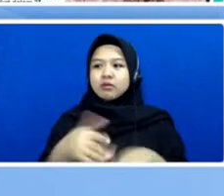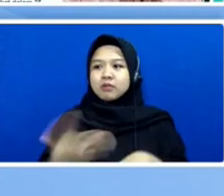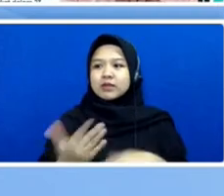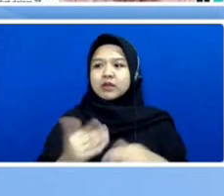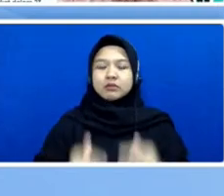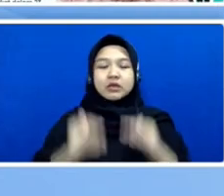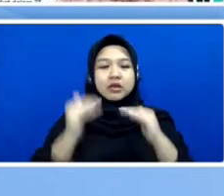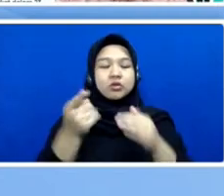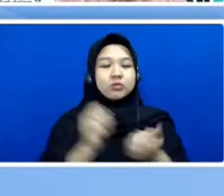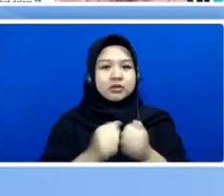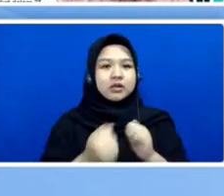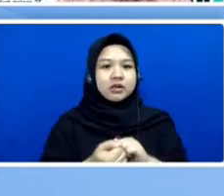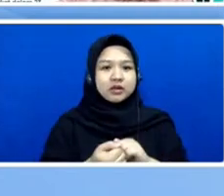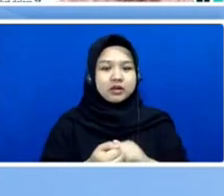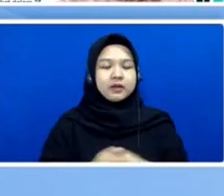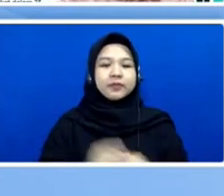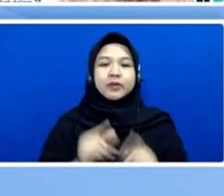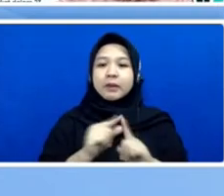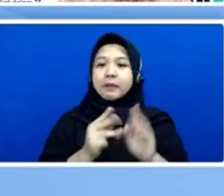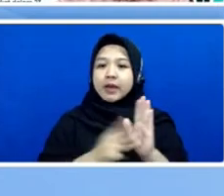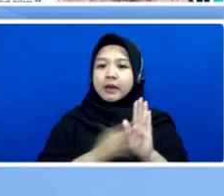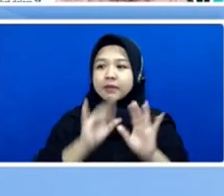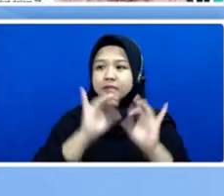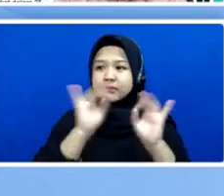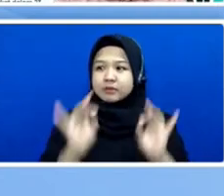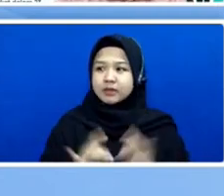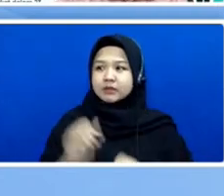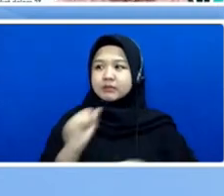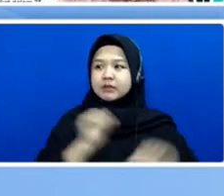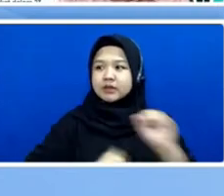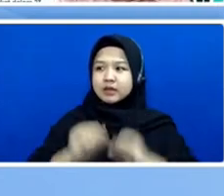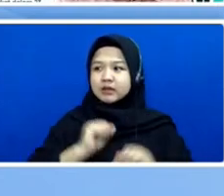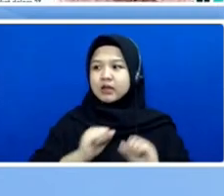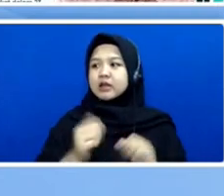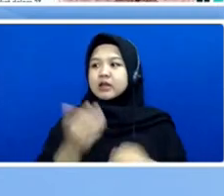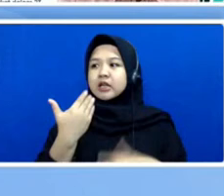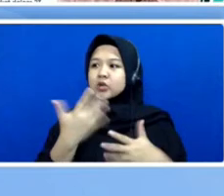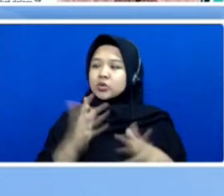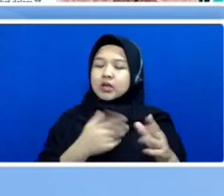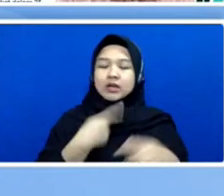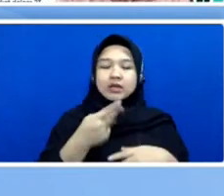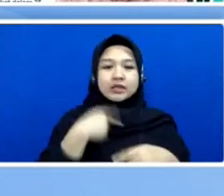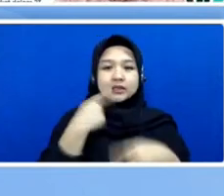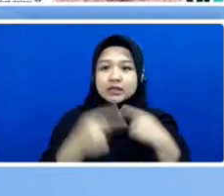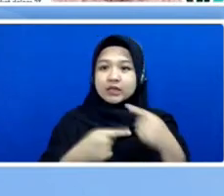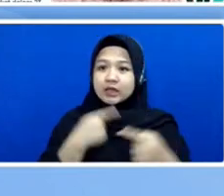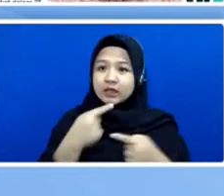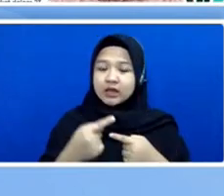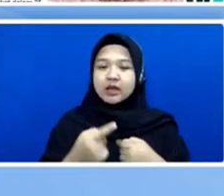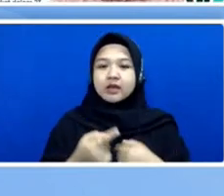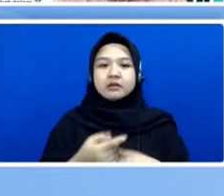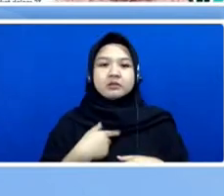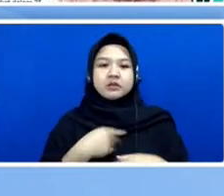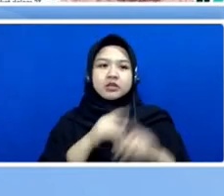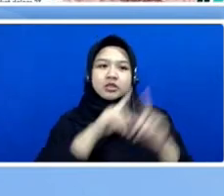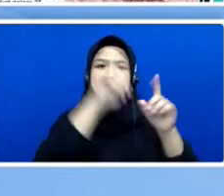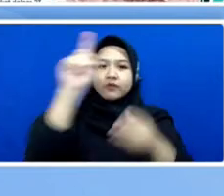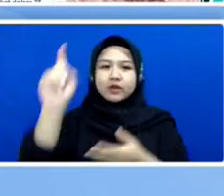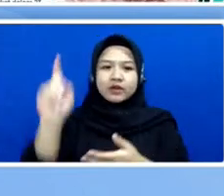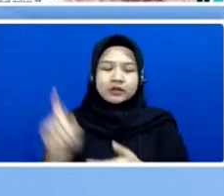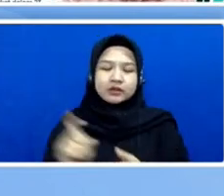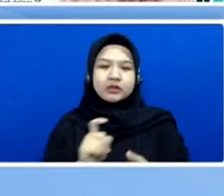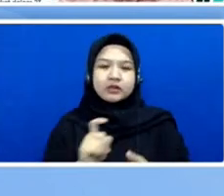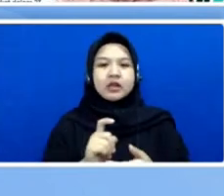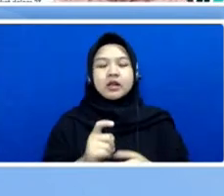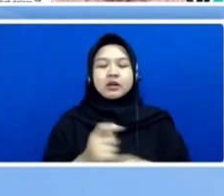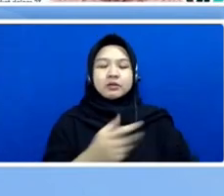persoalan. PMI melakukan berbagai hal ya, di luar yang tadi yang kita ceritakan ya. Disinfektan, plasma konvalesen untuk